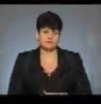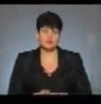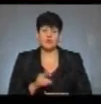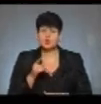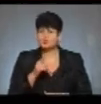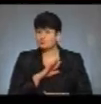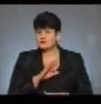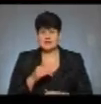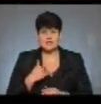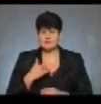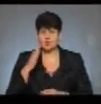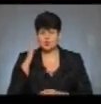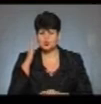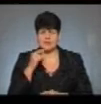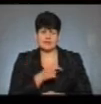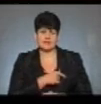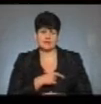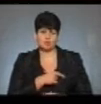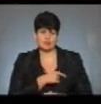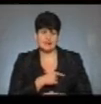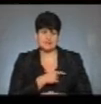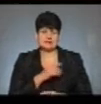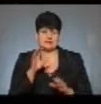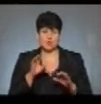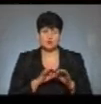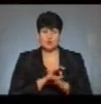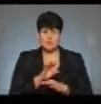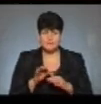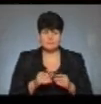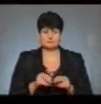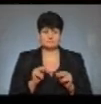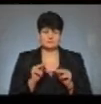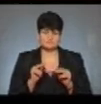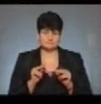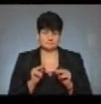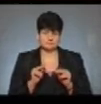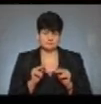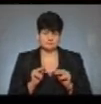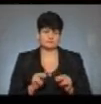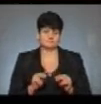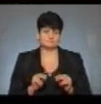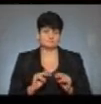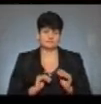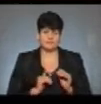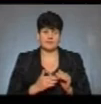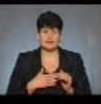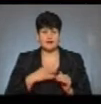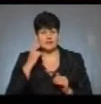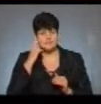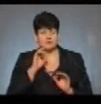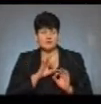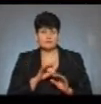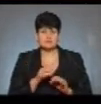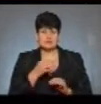не проголосували депутати за законопроект про легалізацію грального бізнесу, нашим київським колегам